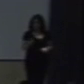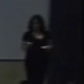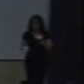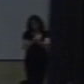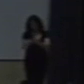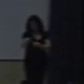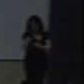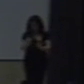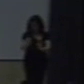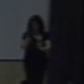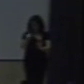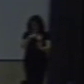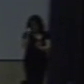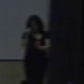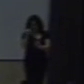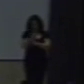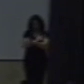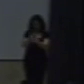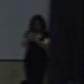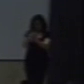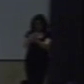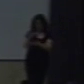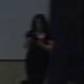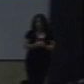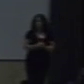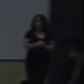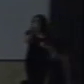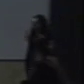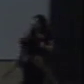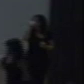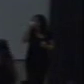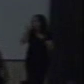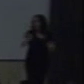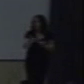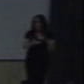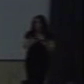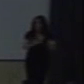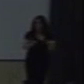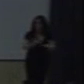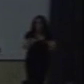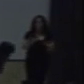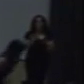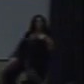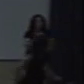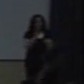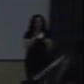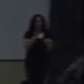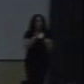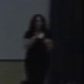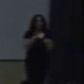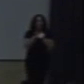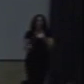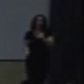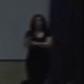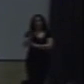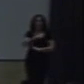seguint el que tu deies, jo crec que és absolutament necessari fomentar l'esperit crític en els joves, però també en els adults,